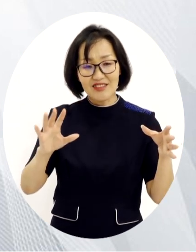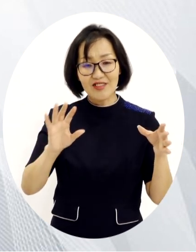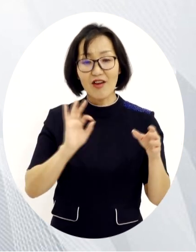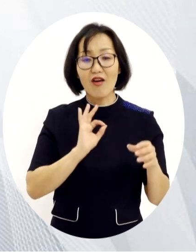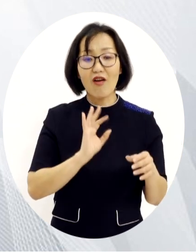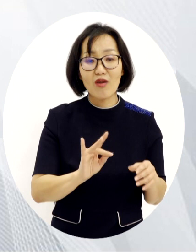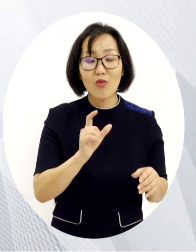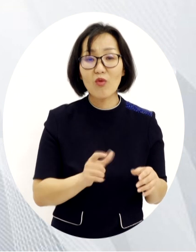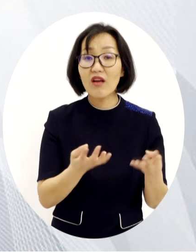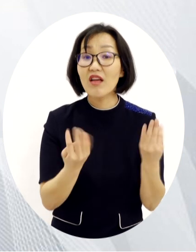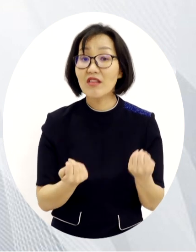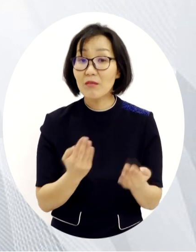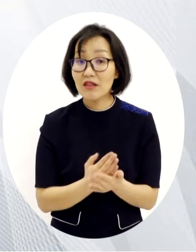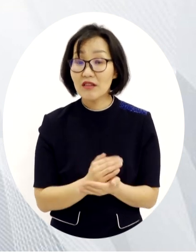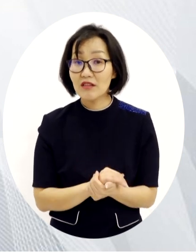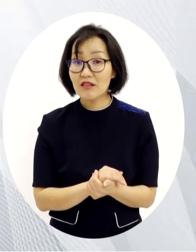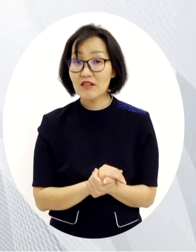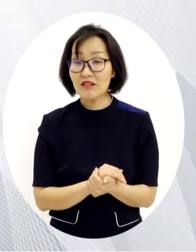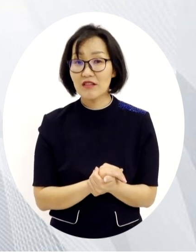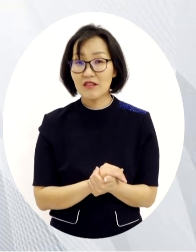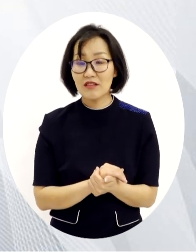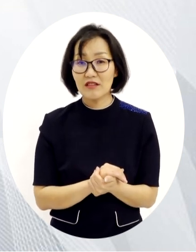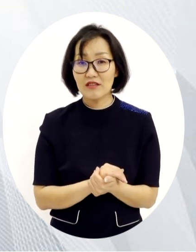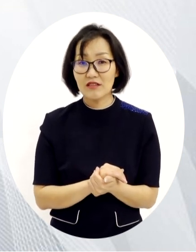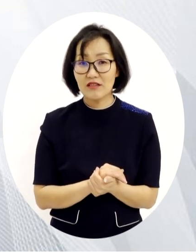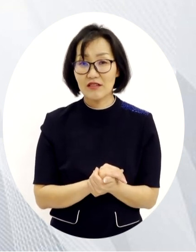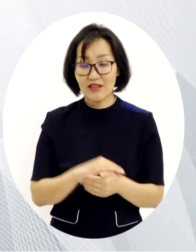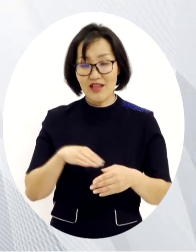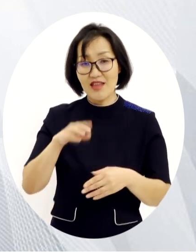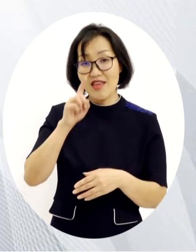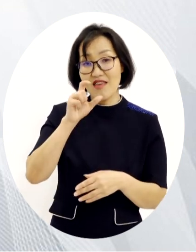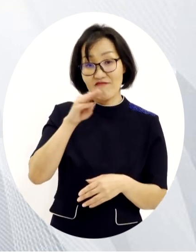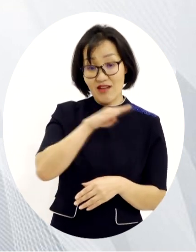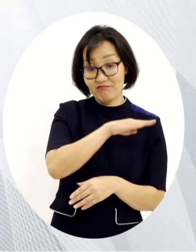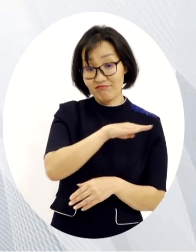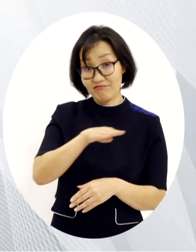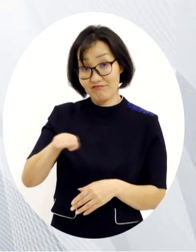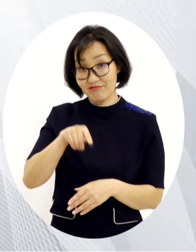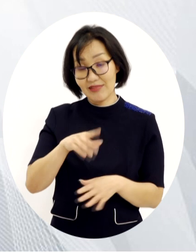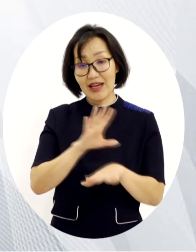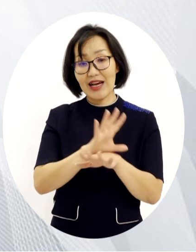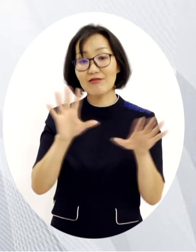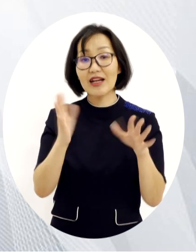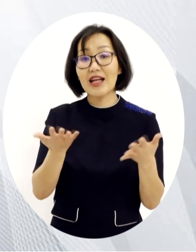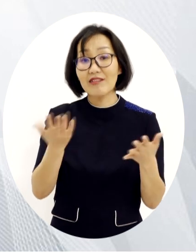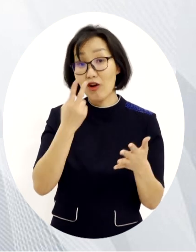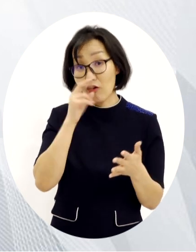цагт нээхэд хідэн үйлчлүүлэгч байсан бэ? За бүгдээрээ хэвтээ тэнхлэгээс 10 цагаа олоорой.